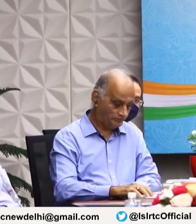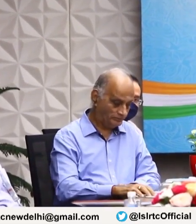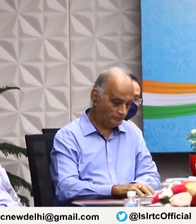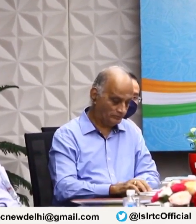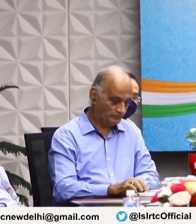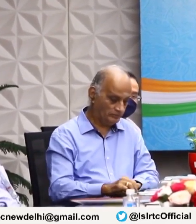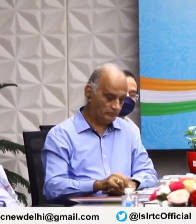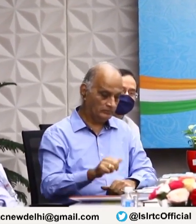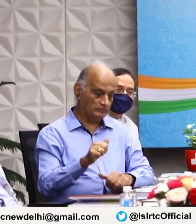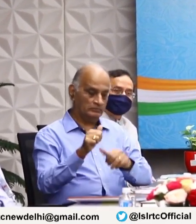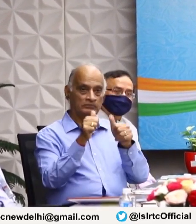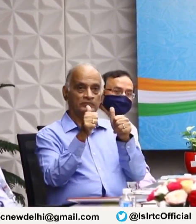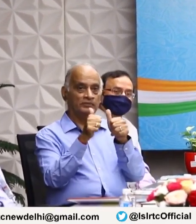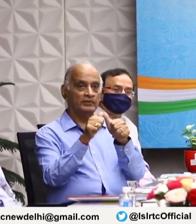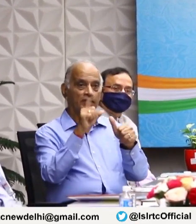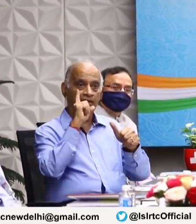होगी।